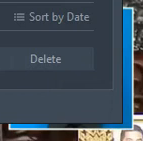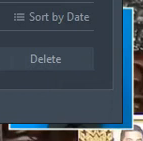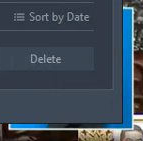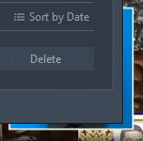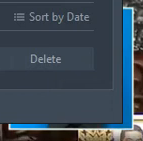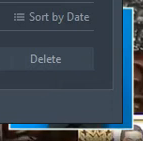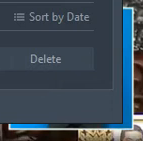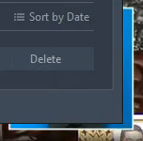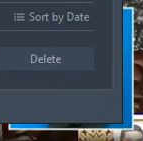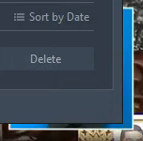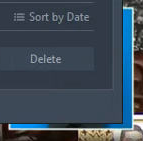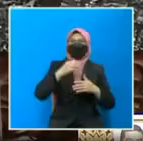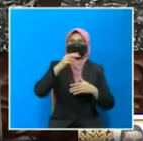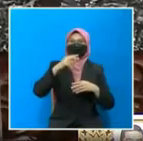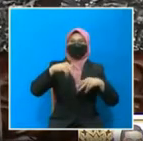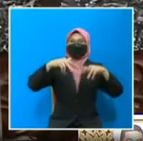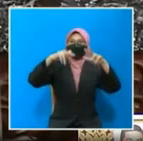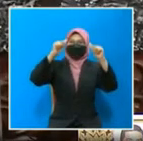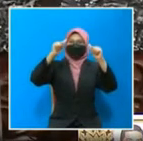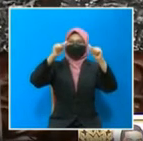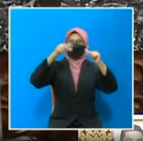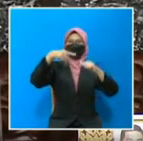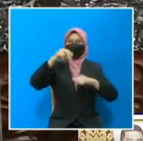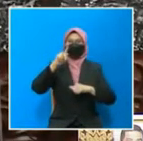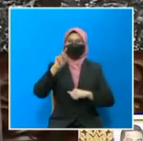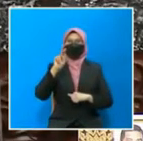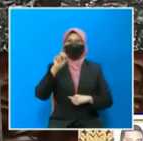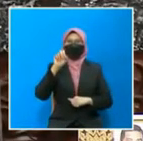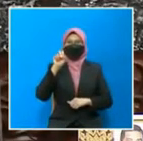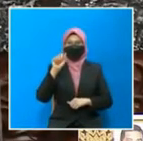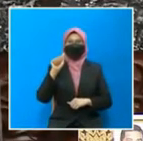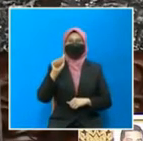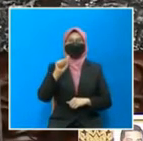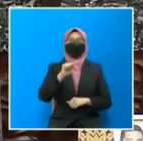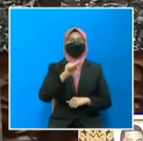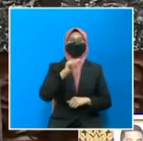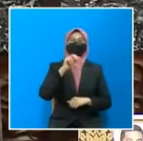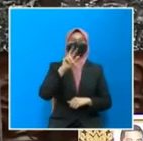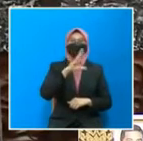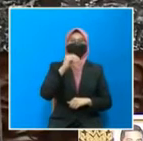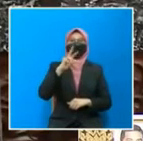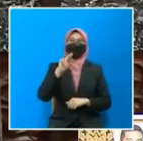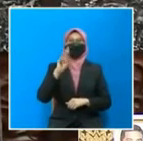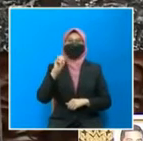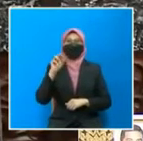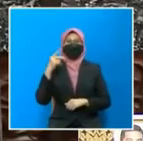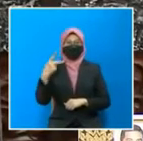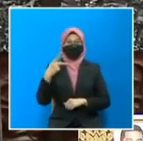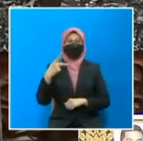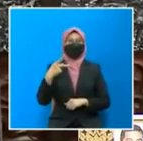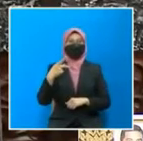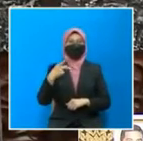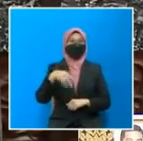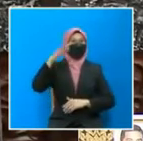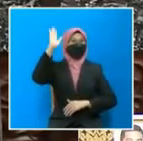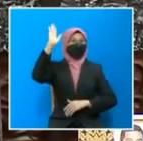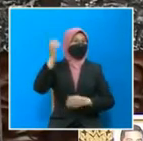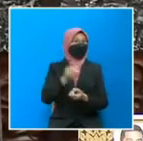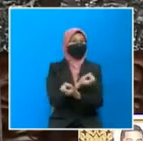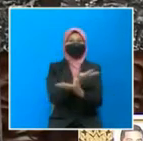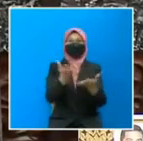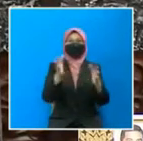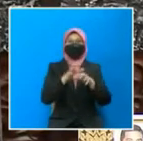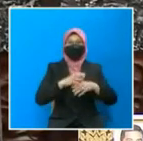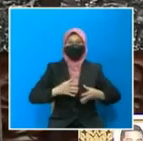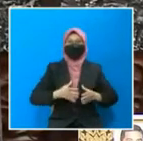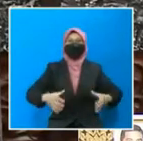usaha pemulihan dan pemerkasaan melalui bajet 2022 dan rancangan Malaysia ke-12 yang bakal dibentangkan di hadapan semua ahli